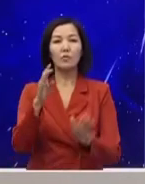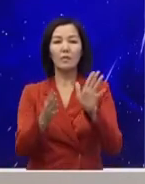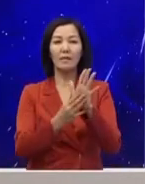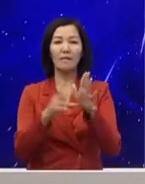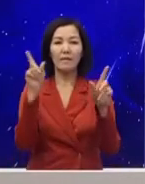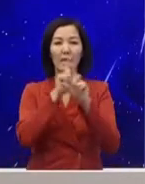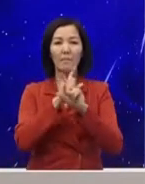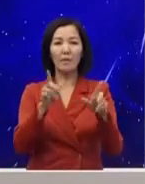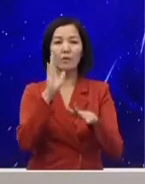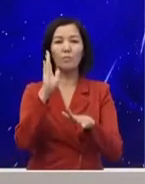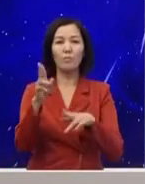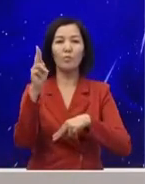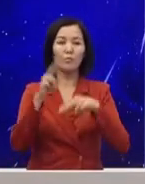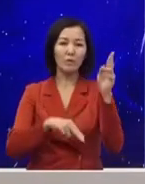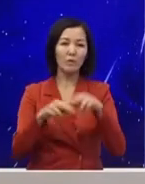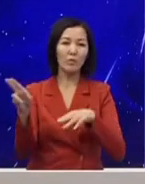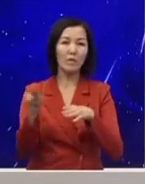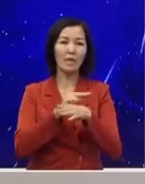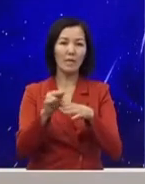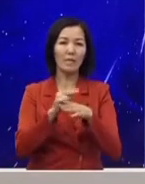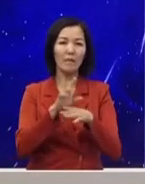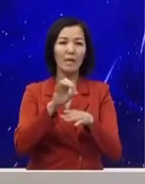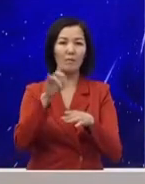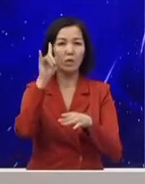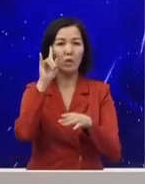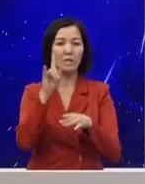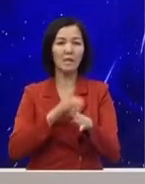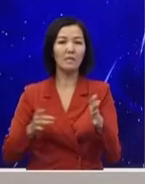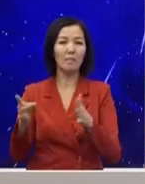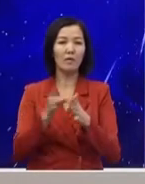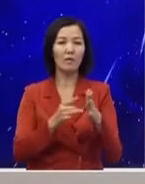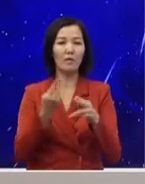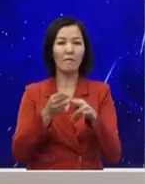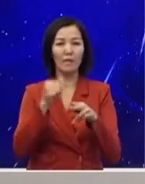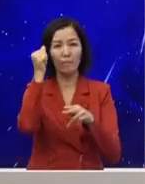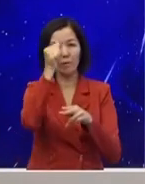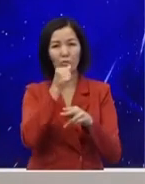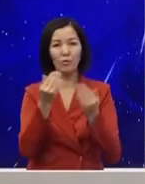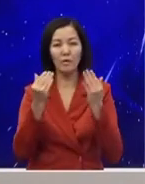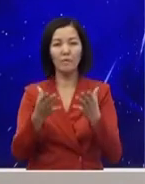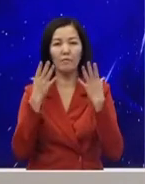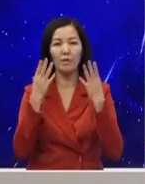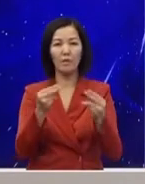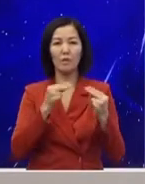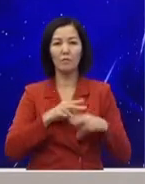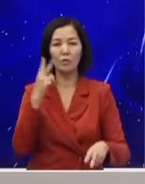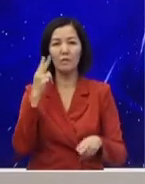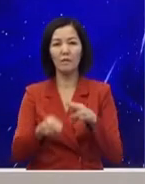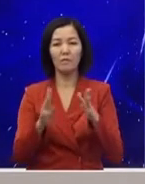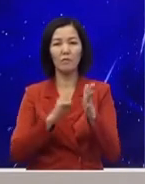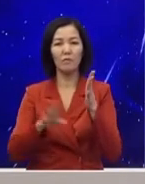Сто 109 объектов будут построены и отремонтированы в Енбекши-Казахском районе в текущем году. На сегодня работы уже завершены